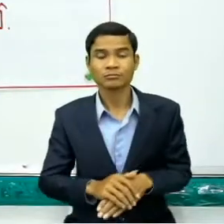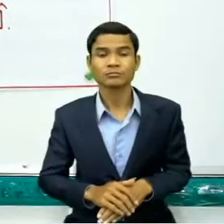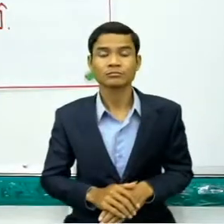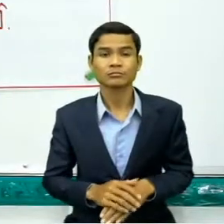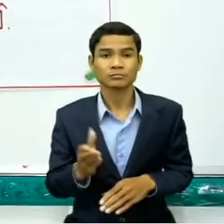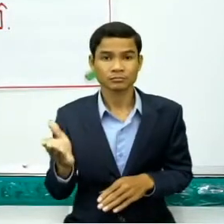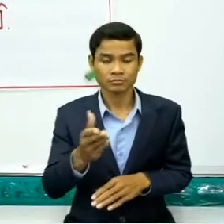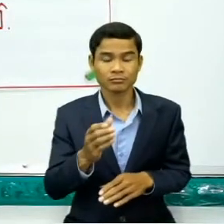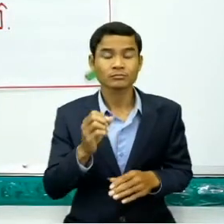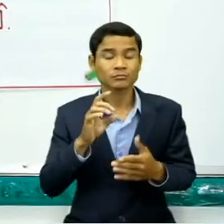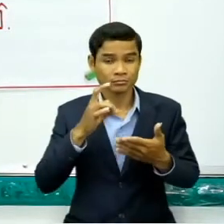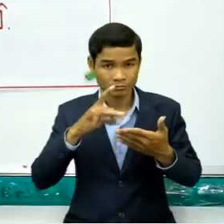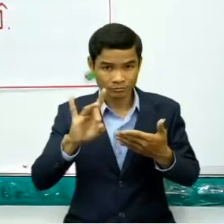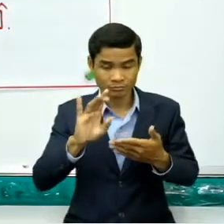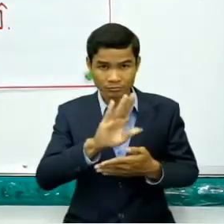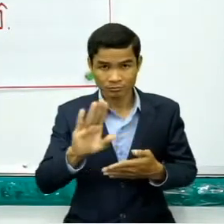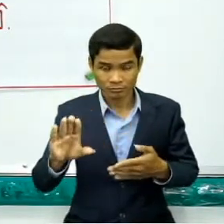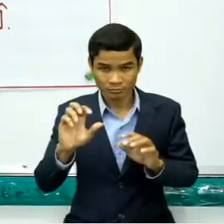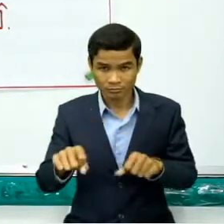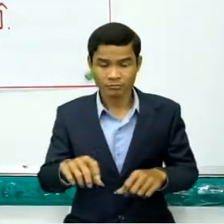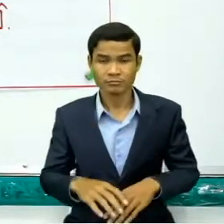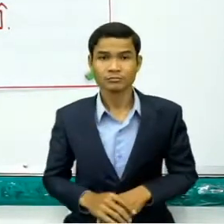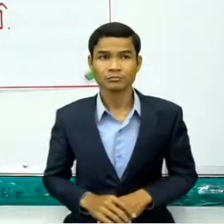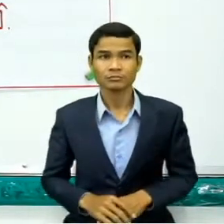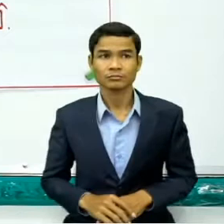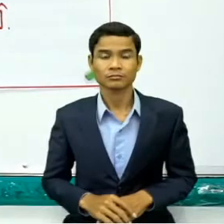Chà, con ác đạp bình tụ ở khuôn